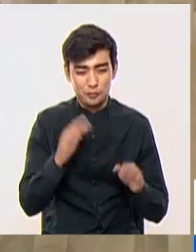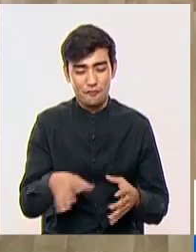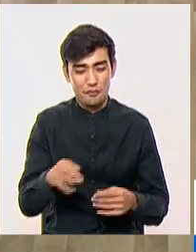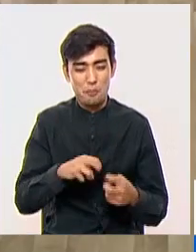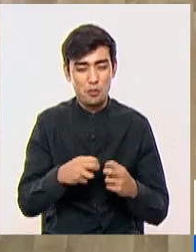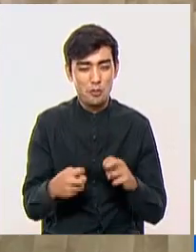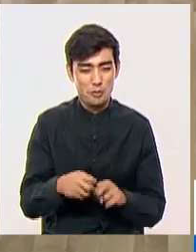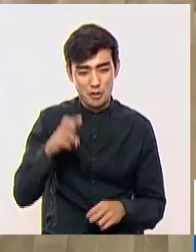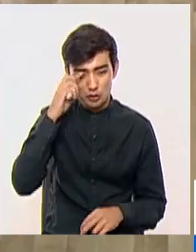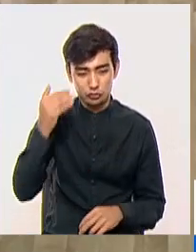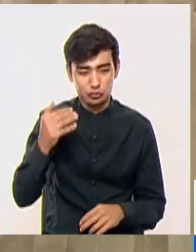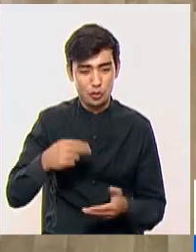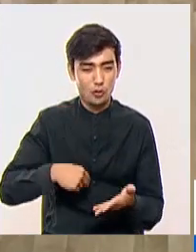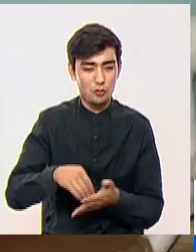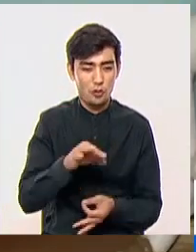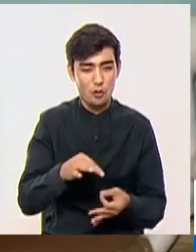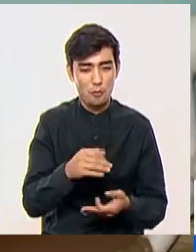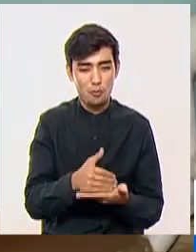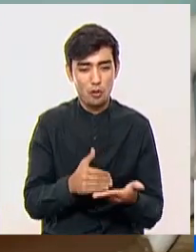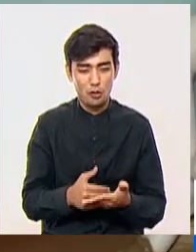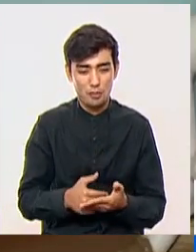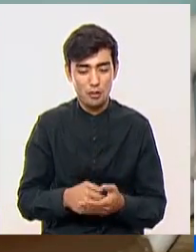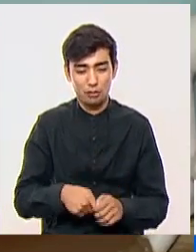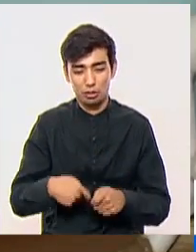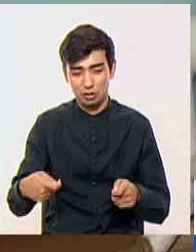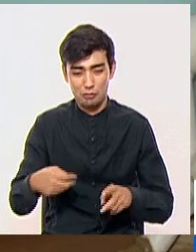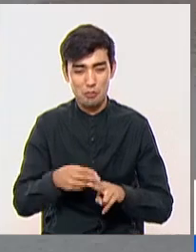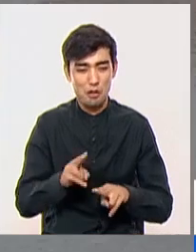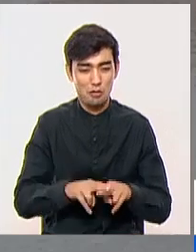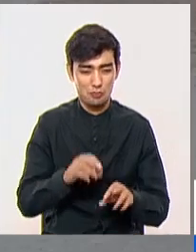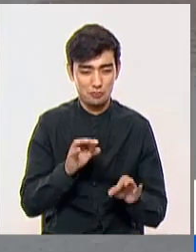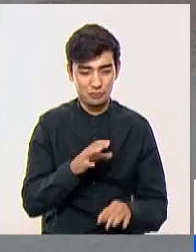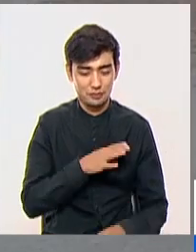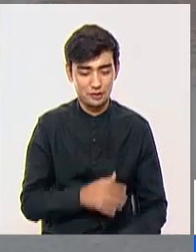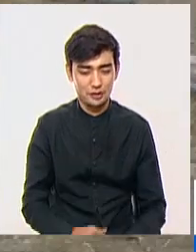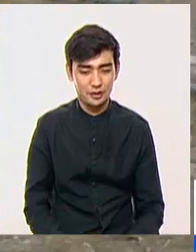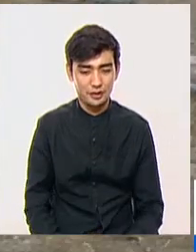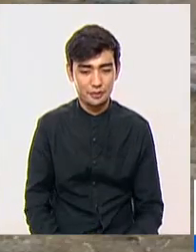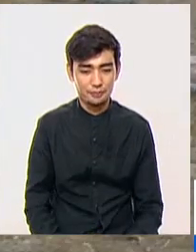проблема мемлекеттік сатып алу процесінің ұзаққа созылуында болды деп отыр.